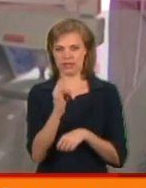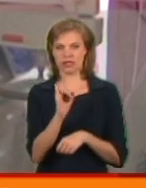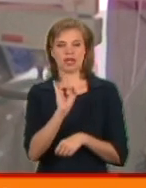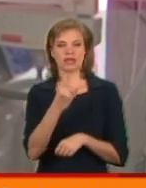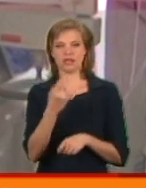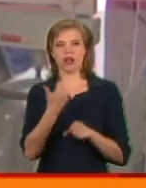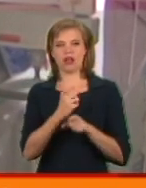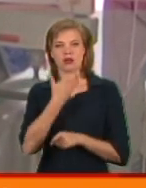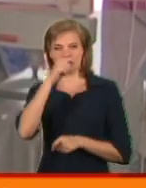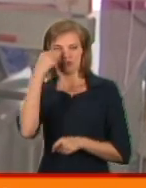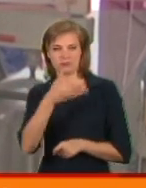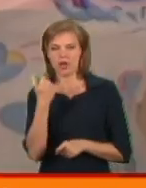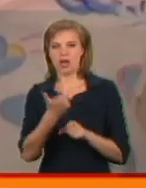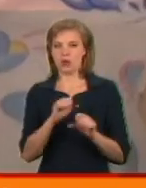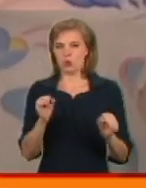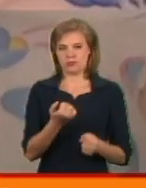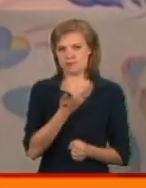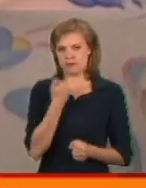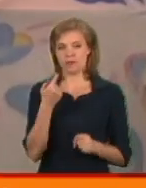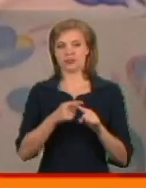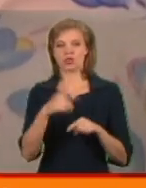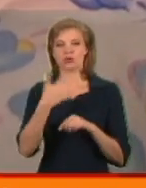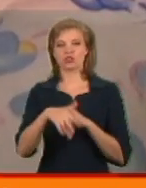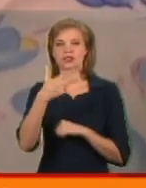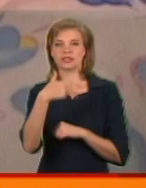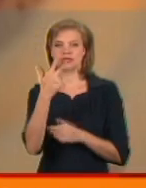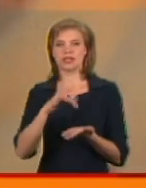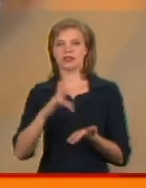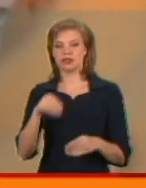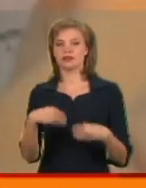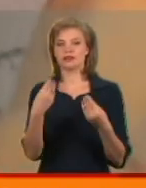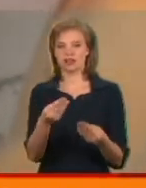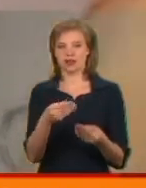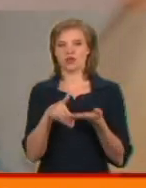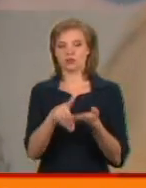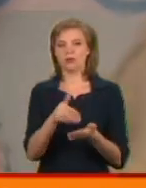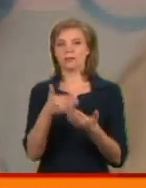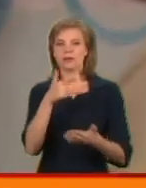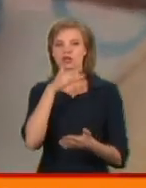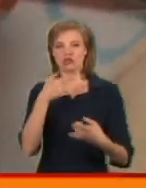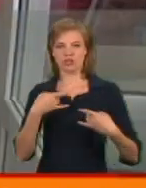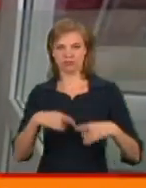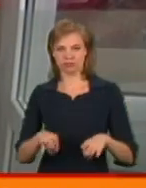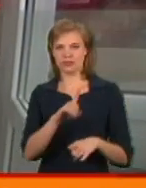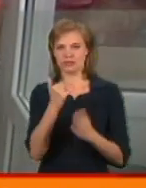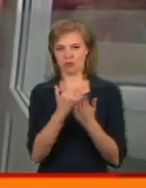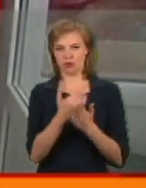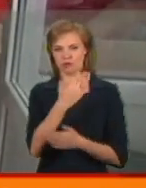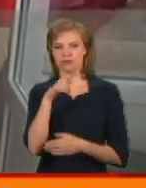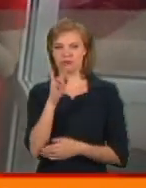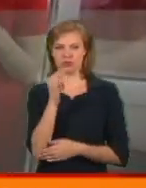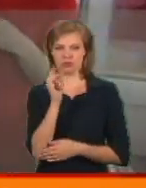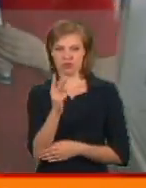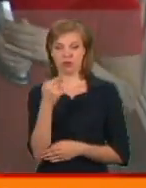не перегрівається, не охолоджується. Це вже 33-й центр надання допомоги передчасно народженим за програмою «Колиски надії» фонду